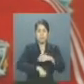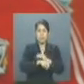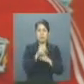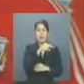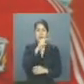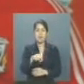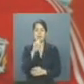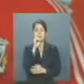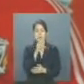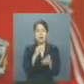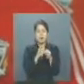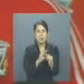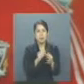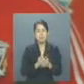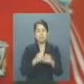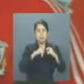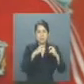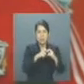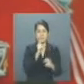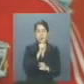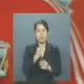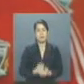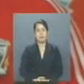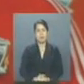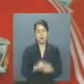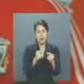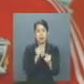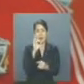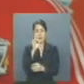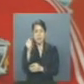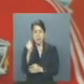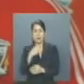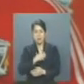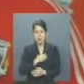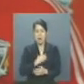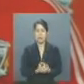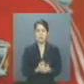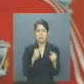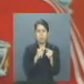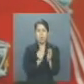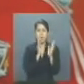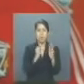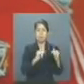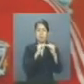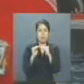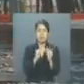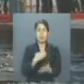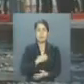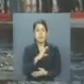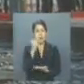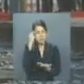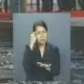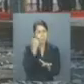ครั้งนี้เพื่อให้คนทั่วโลกรู้ว่า FA นั้นต้องการต่อต้านการเหยียดสีผิวในวงการฟุตบอลอย่างจริงจังครับ